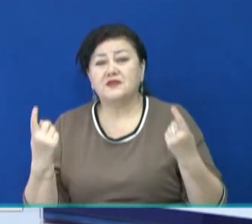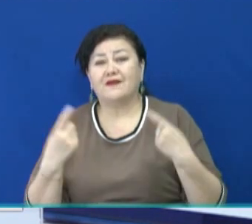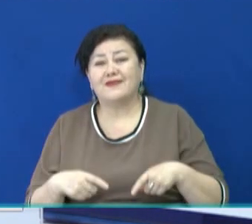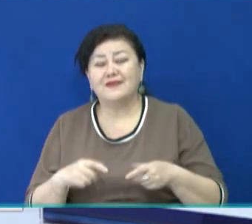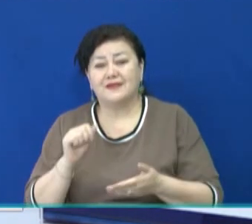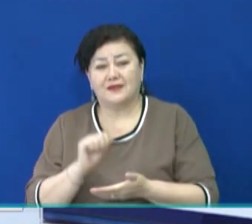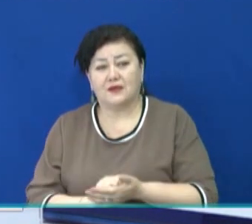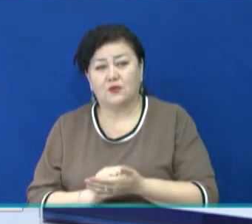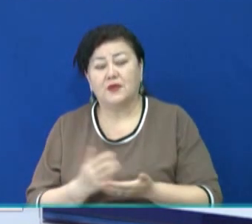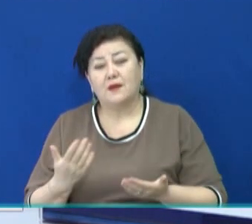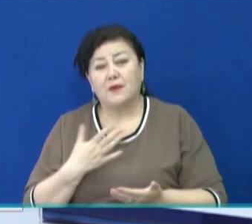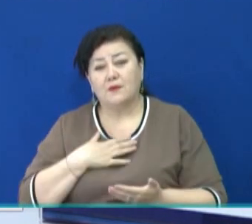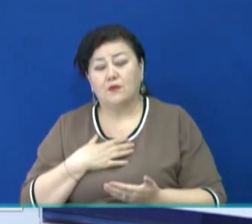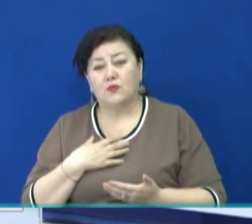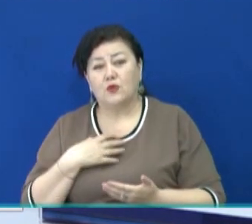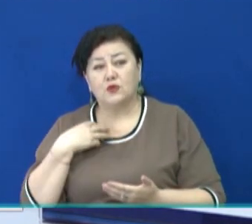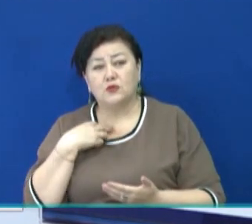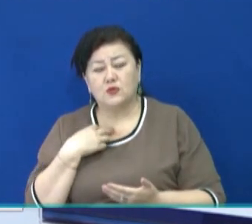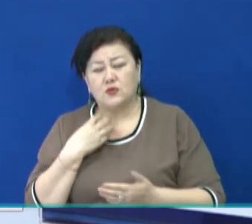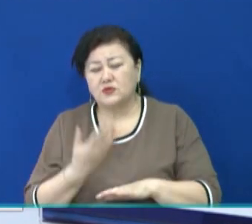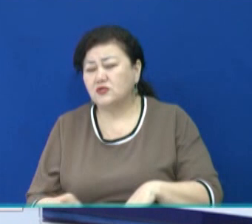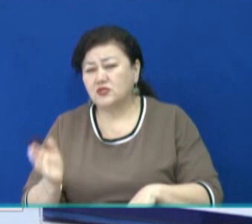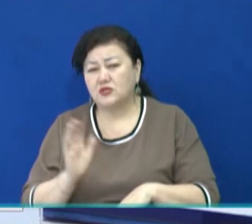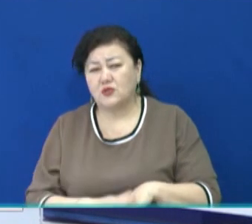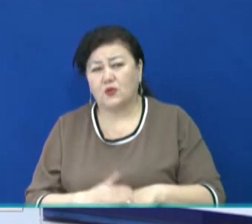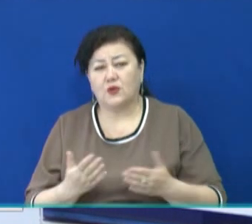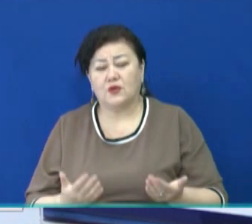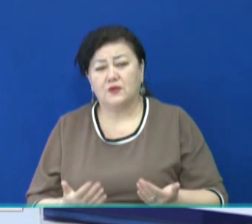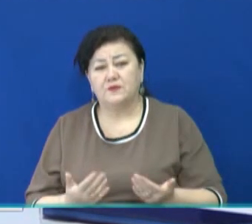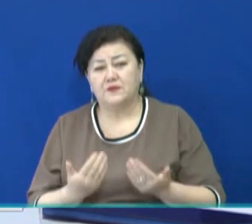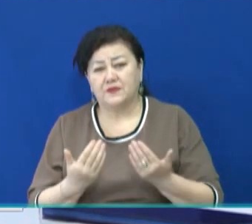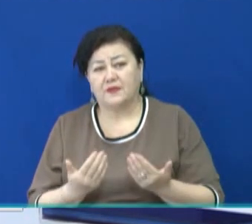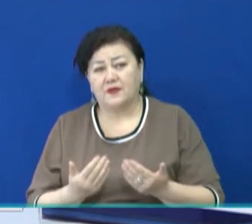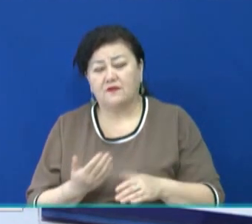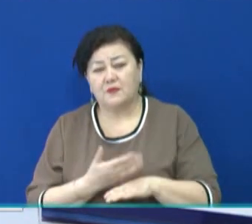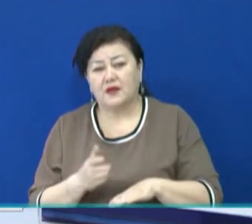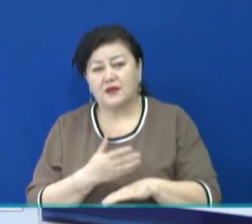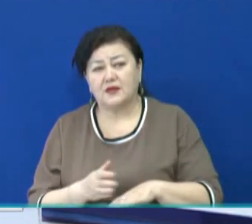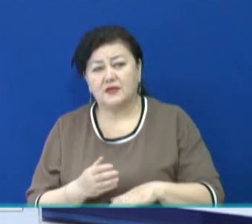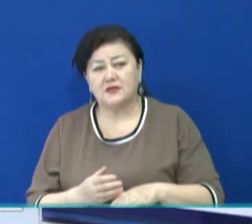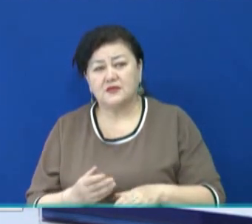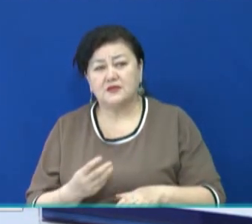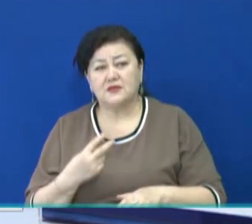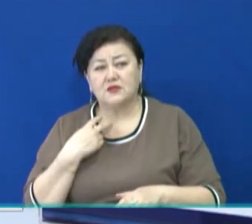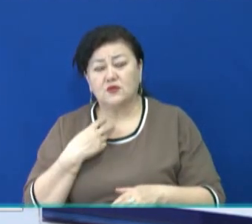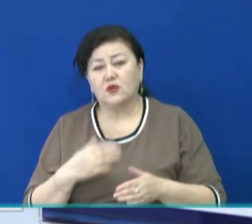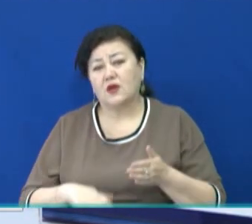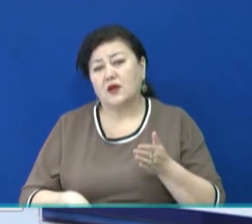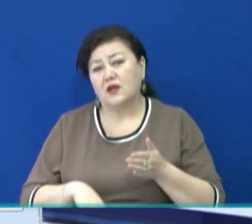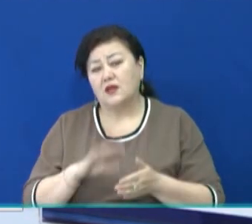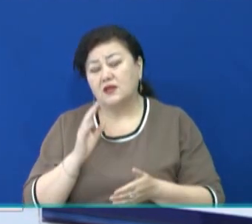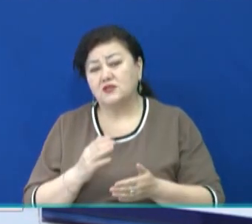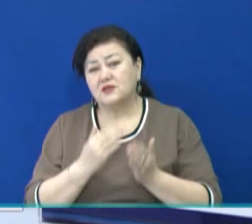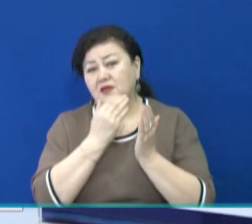Менің қаржылық жағдайым бүгінгі таңда өте ауыр болып тұр. Сіз менің осы кредитім бойынша, несием бойынша сіз маған жеңілдетіп график